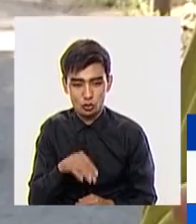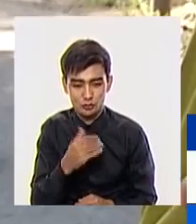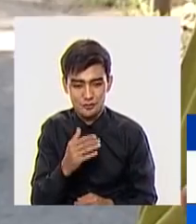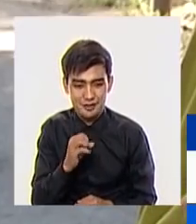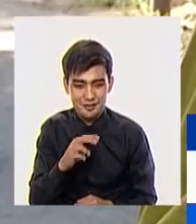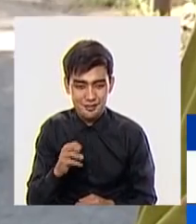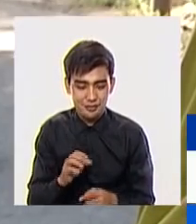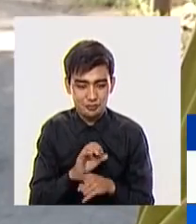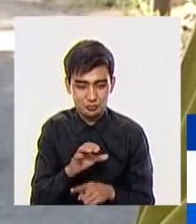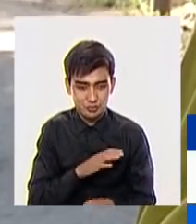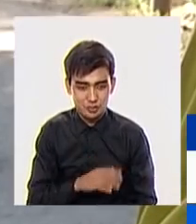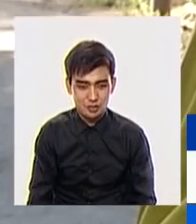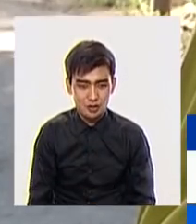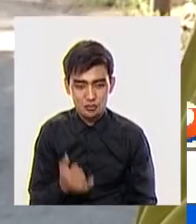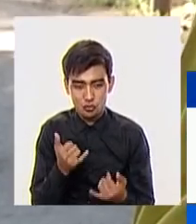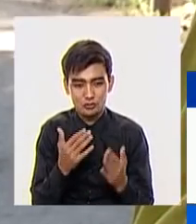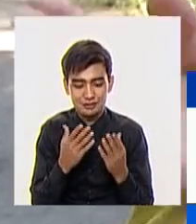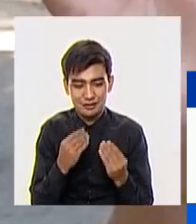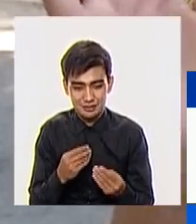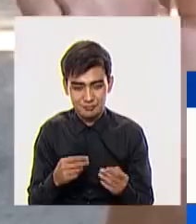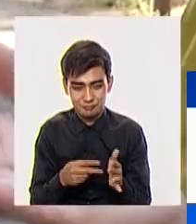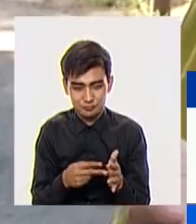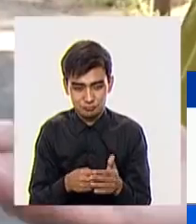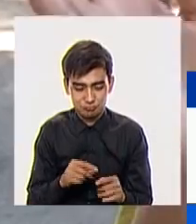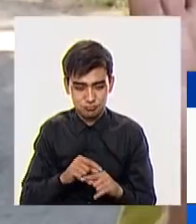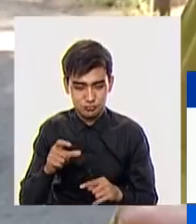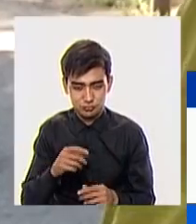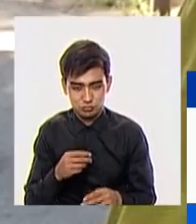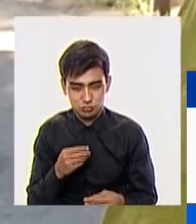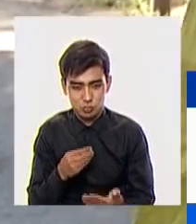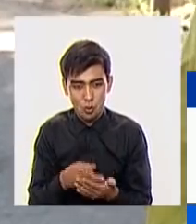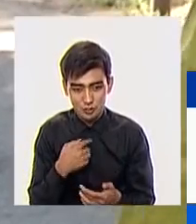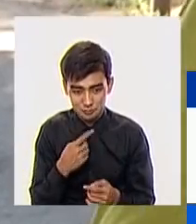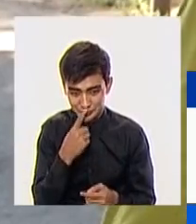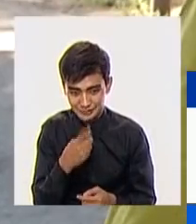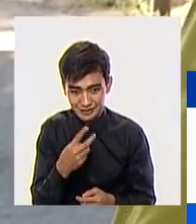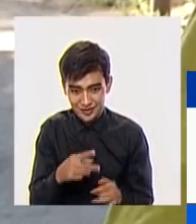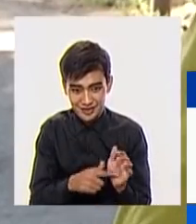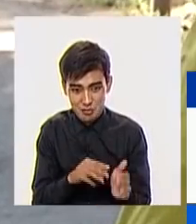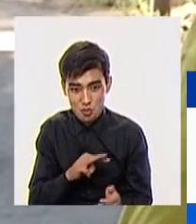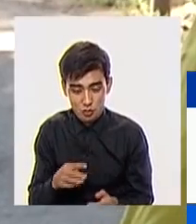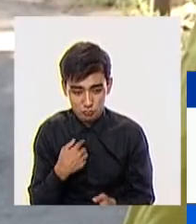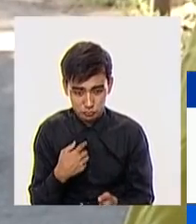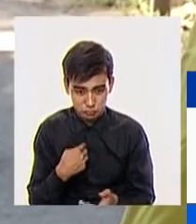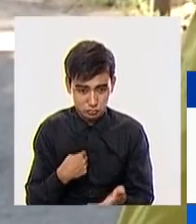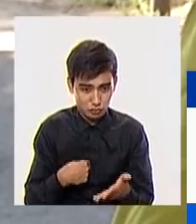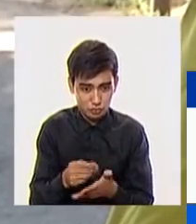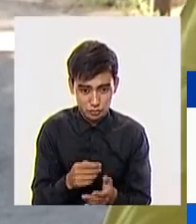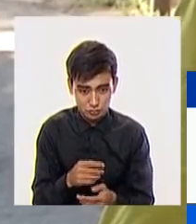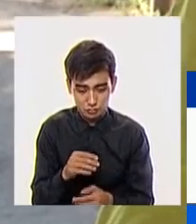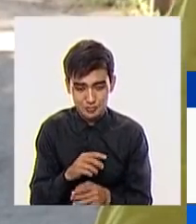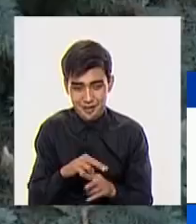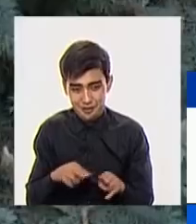Елены. В сегодняшний день цены настолько возросли, мы вообще не можем подступиться даже близко. На эти 27 миллионов мы ничего не можем здесь